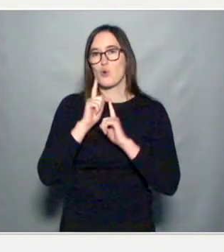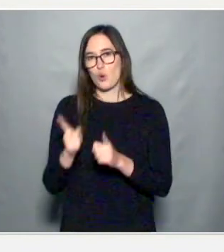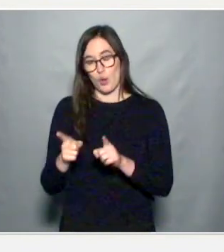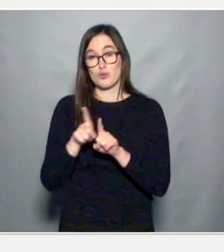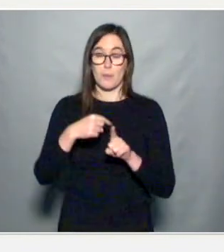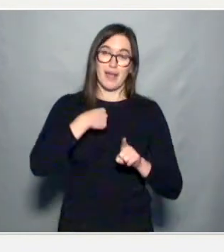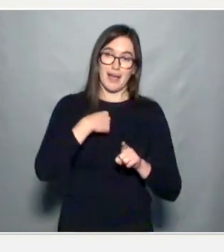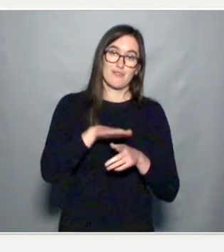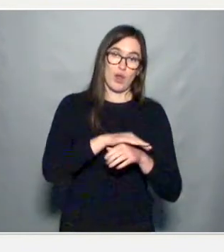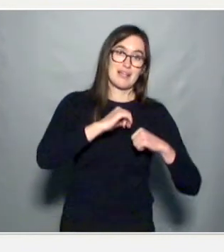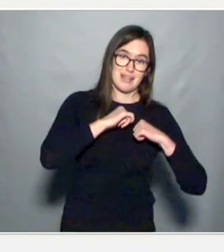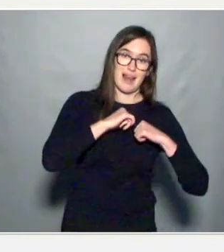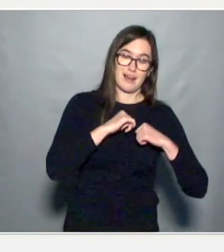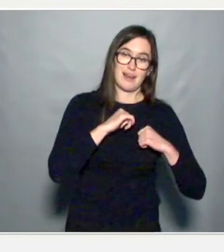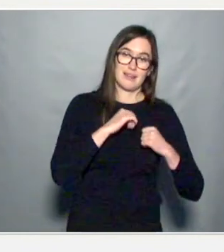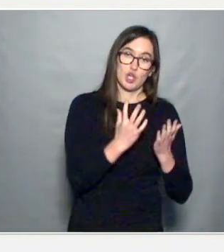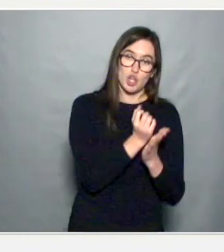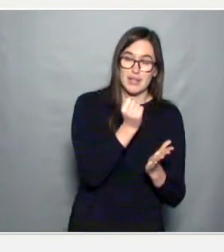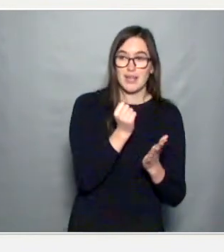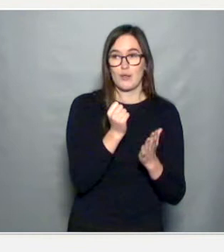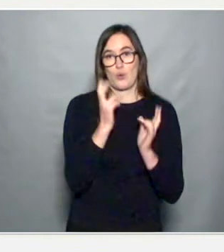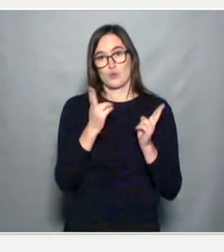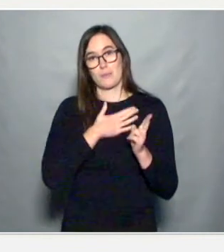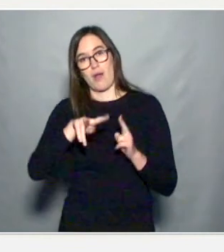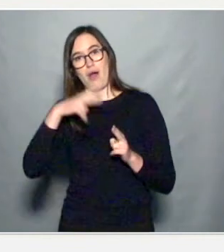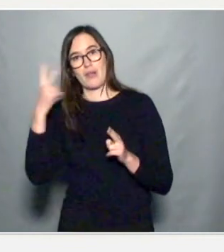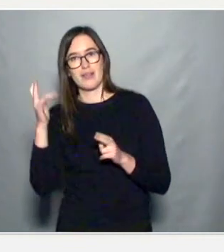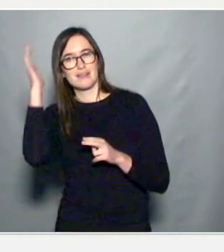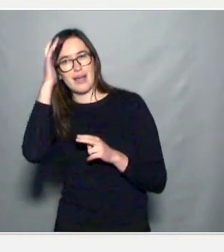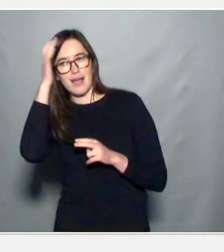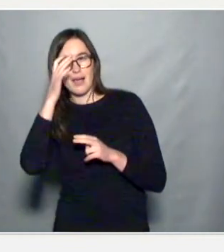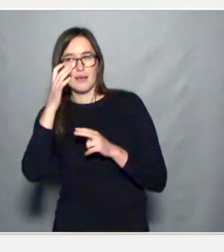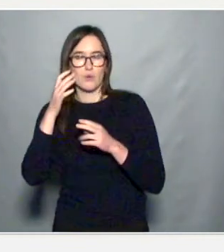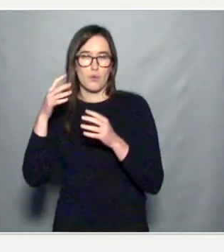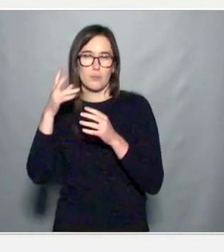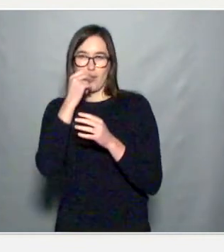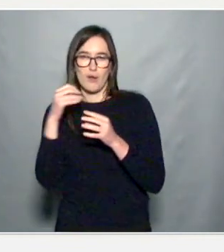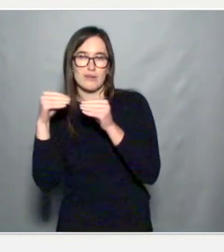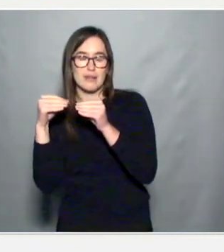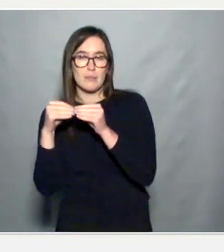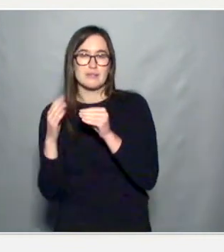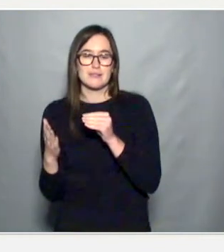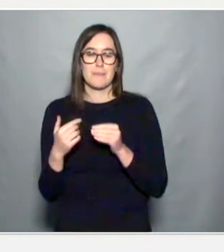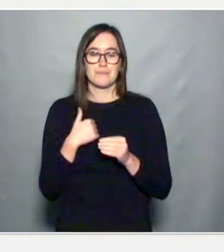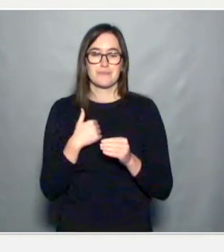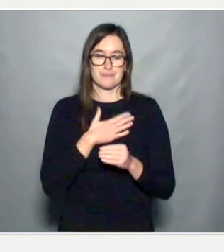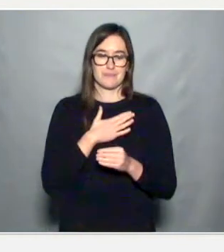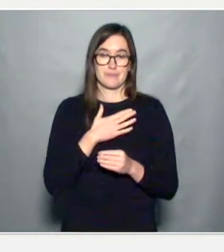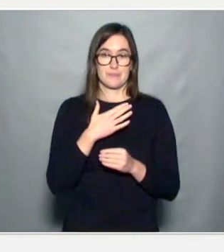och som jag mår bra av att andra tänker på och försöker anpassa sig lite grann ifrån. Så skulle jag säga de